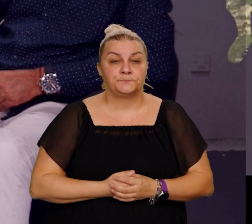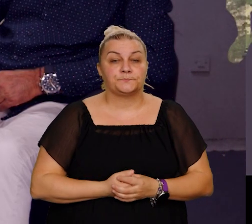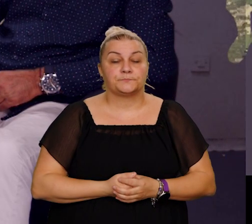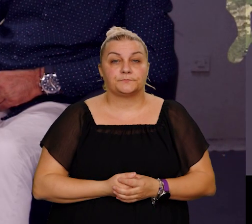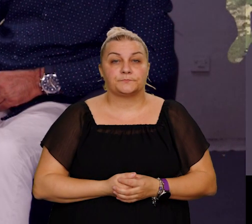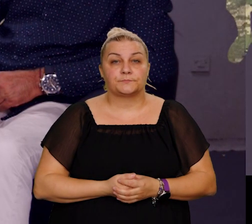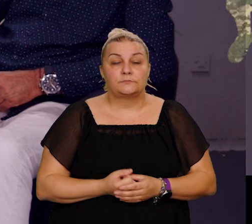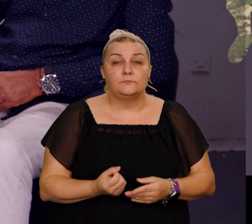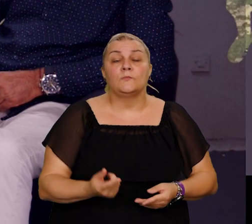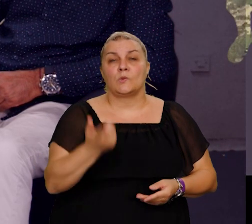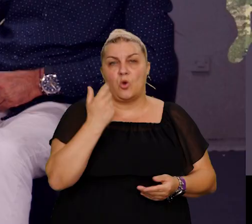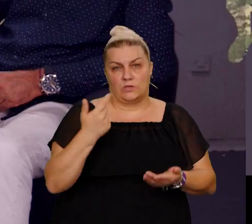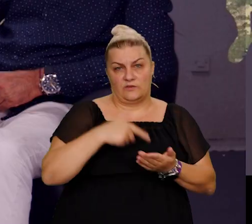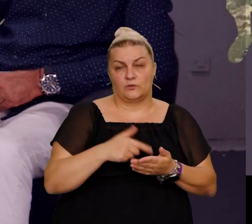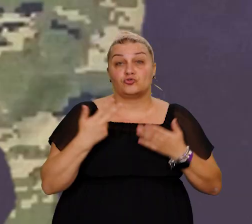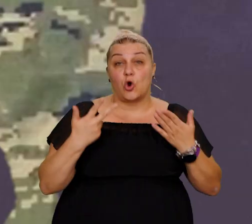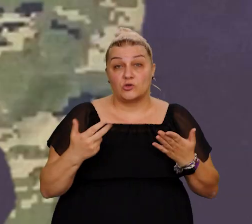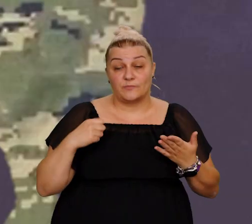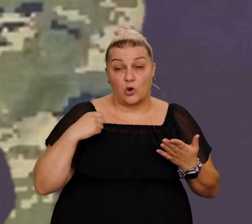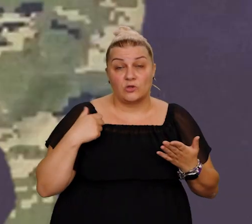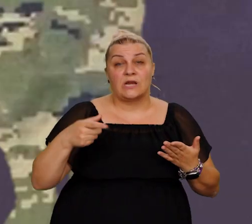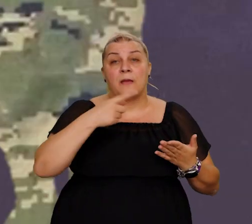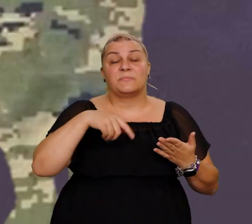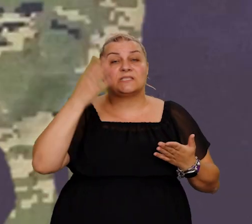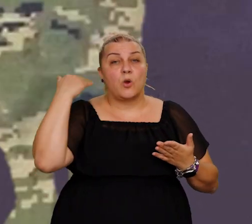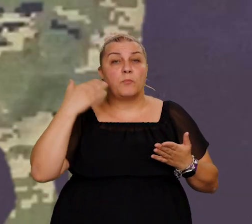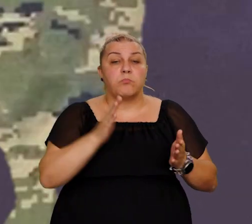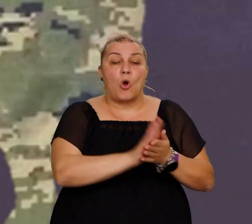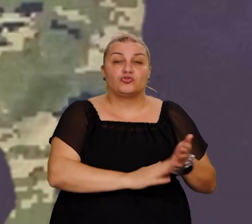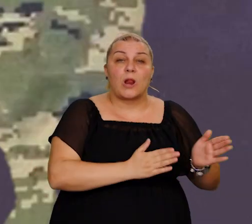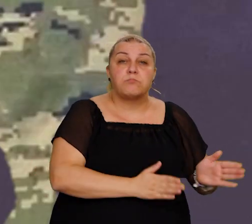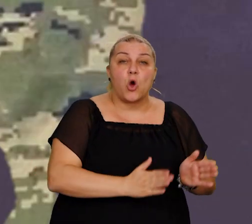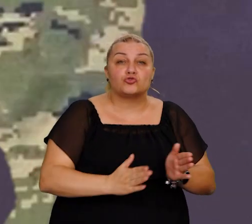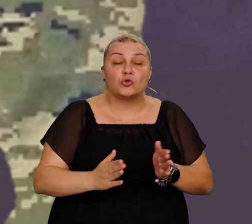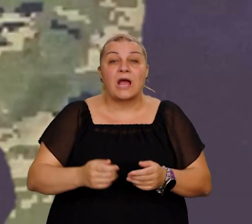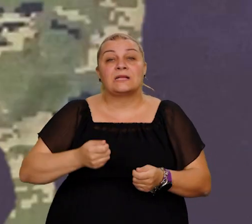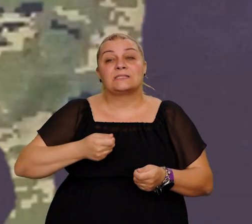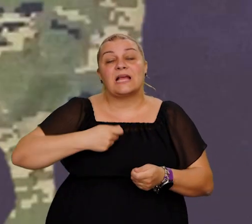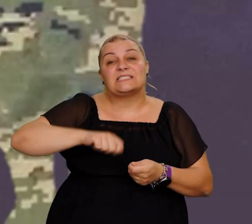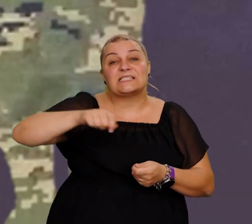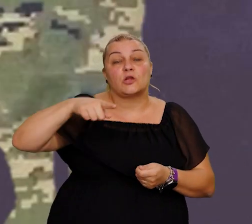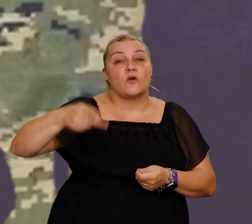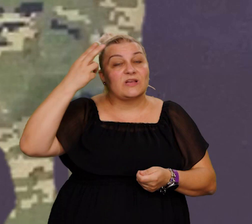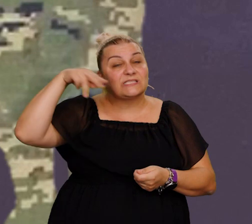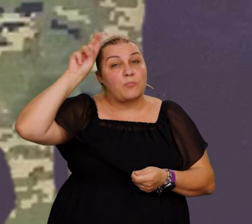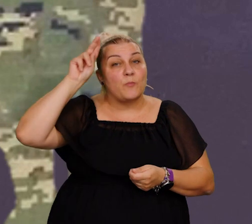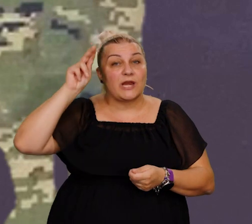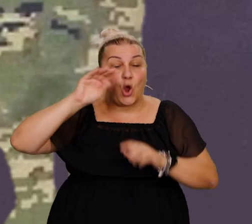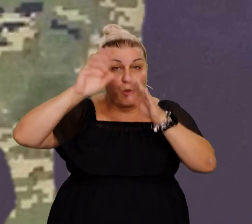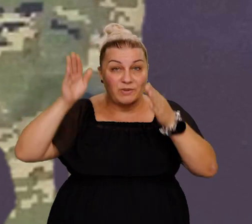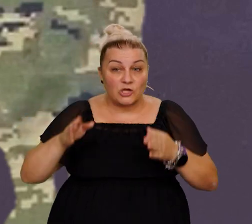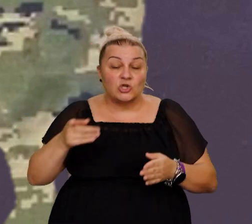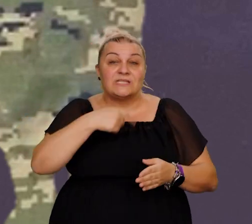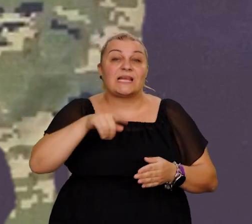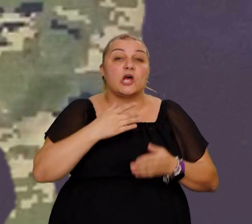Mi smo od 2008. bili u postupku, pokrenuli postupak za izradu spomen obilježja sa svojim